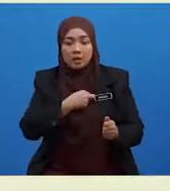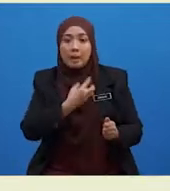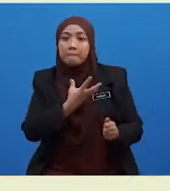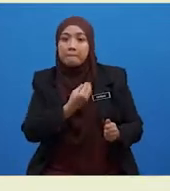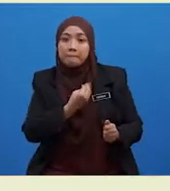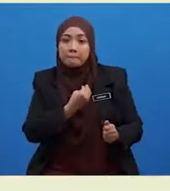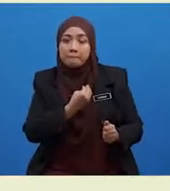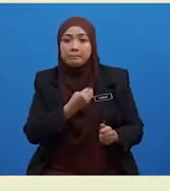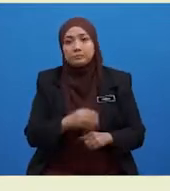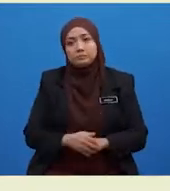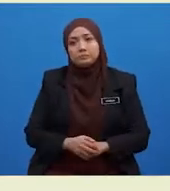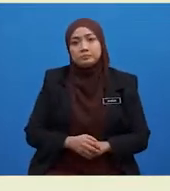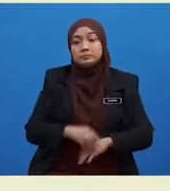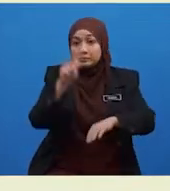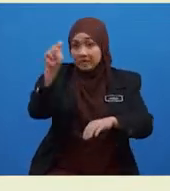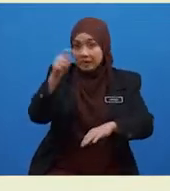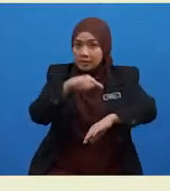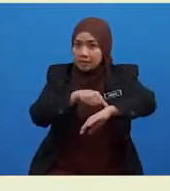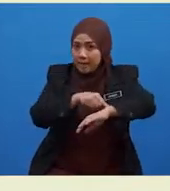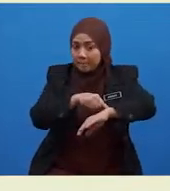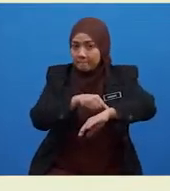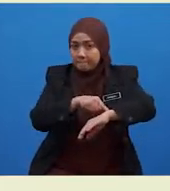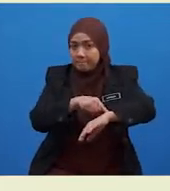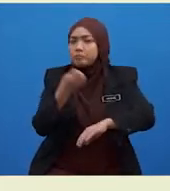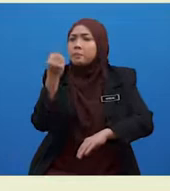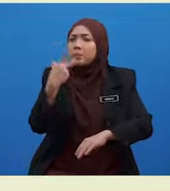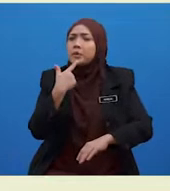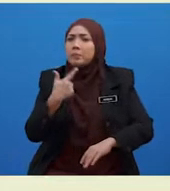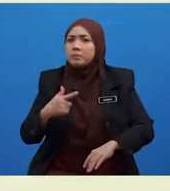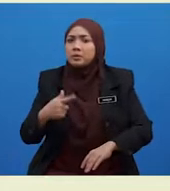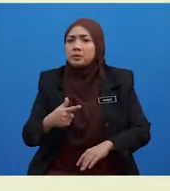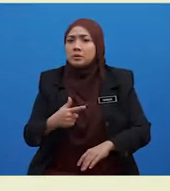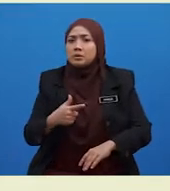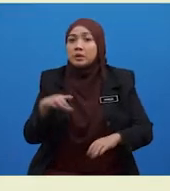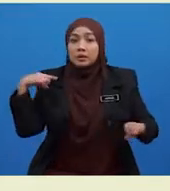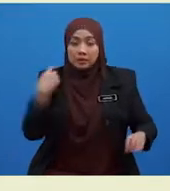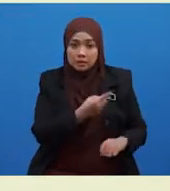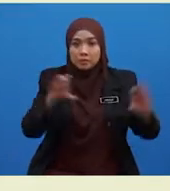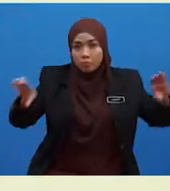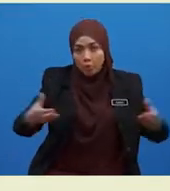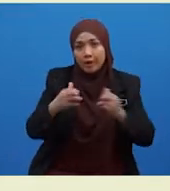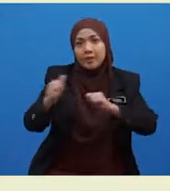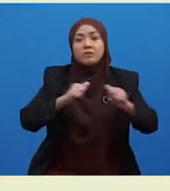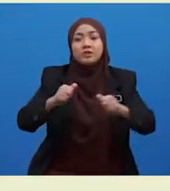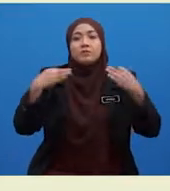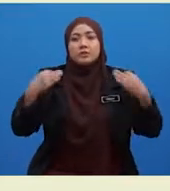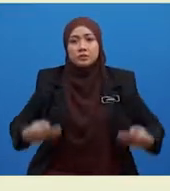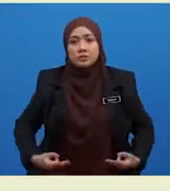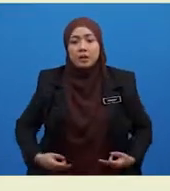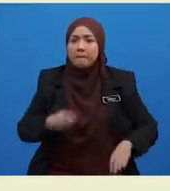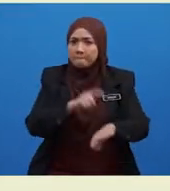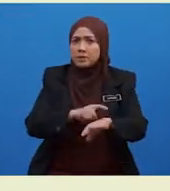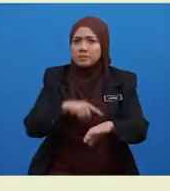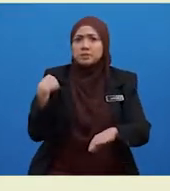T adalah time. Masa adalah berapa lama anda melakukan aktiviti fizikal. Masa yang anda habiskan